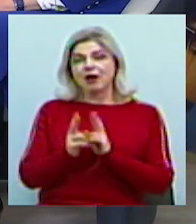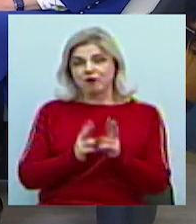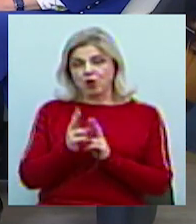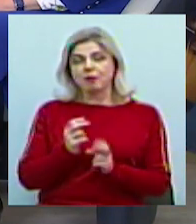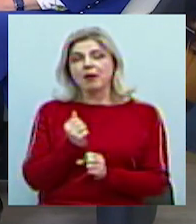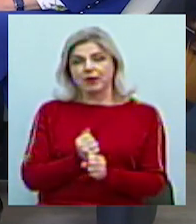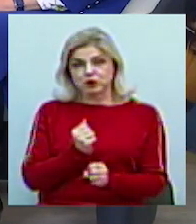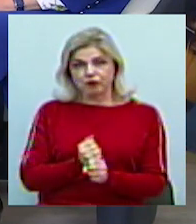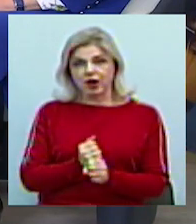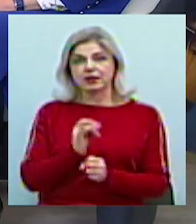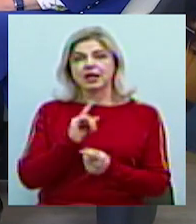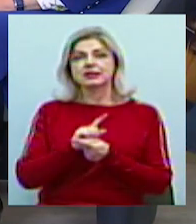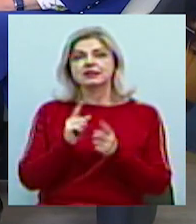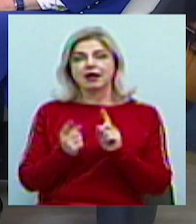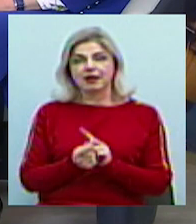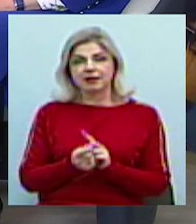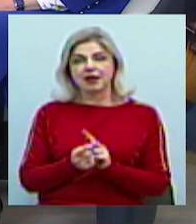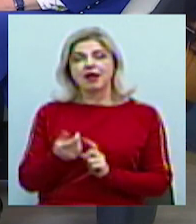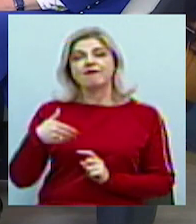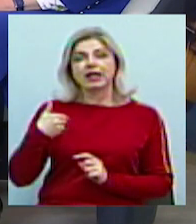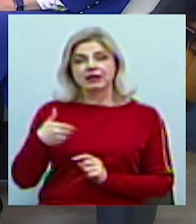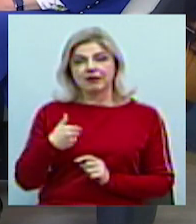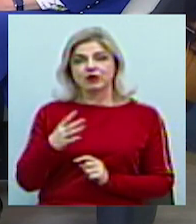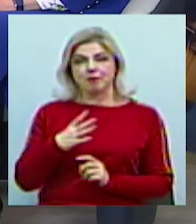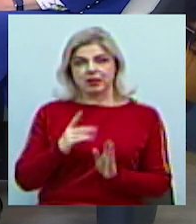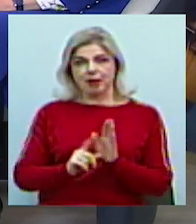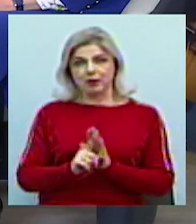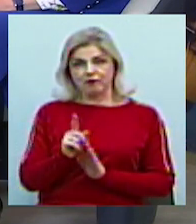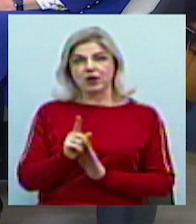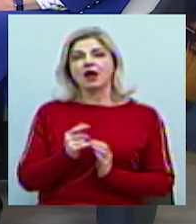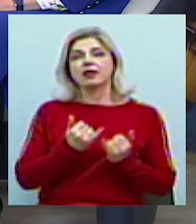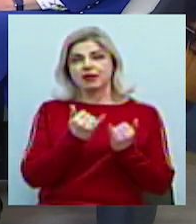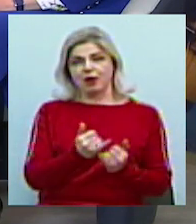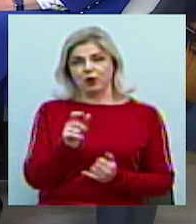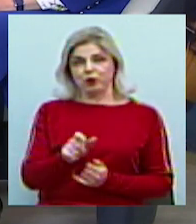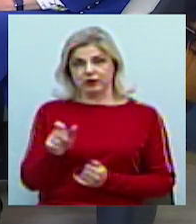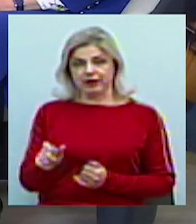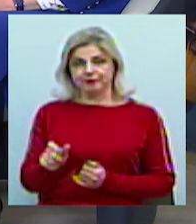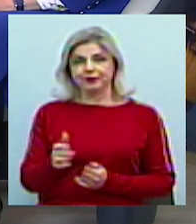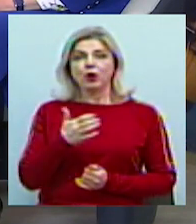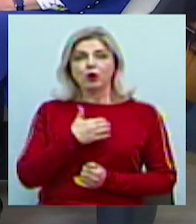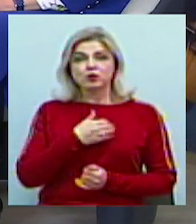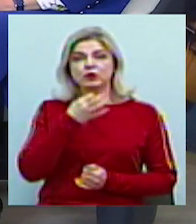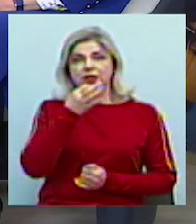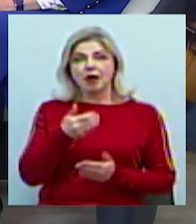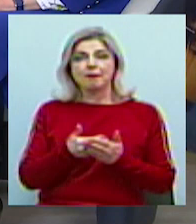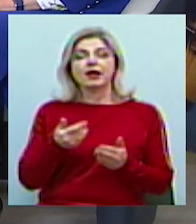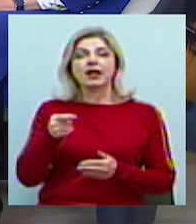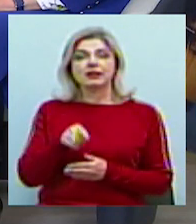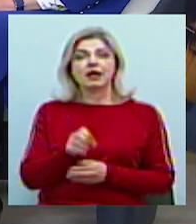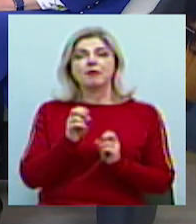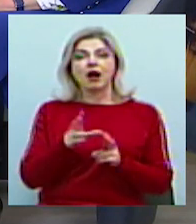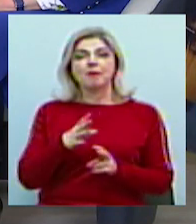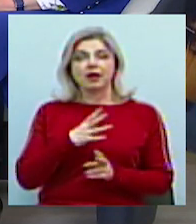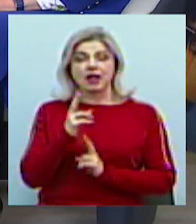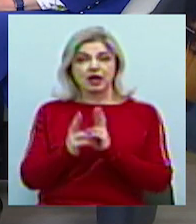запрацювала, стала ефективно і була впроваджена для людей. Хочу сказати, що перед тим, як була впроваджена ця